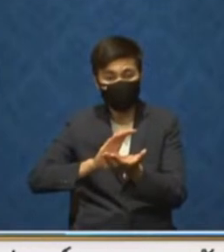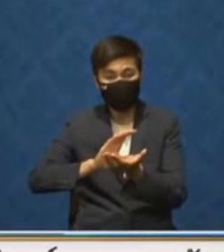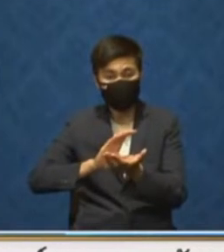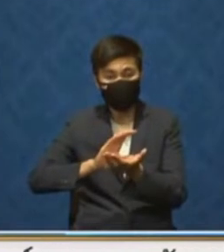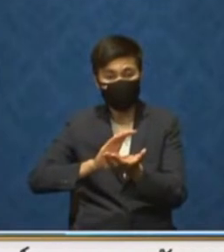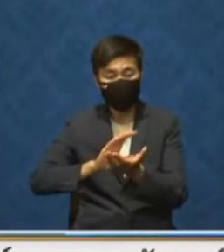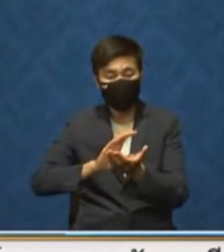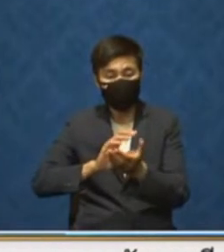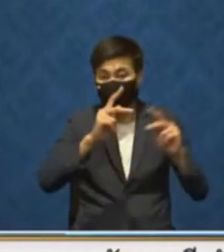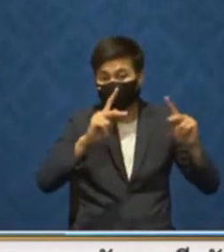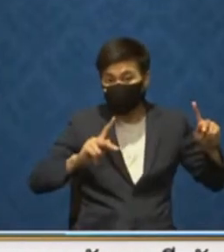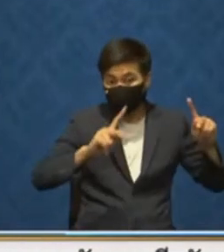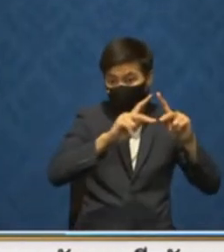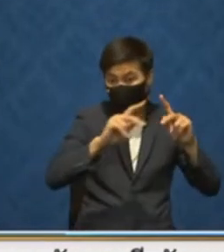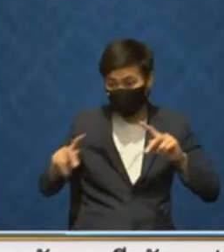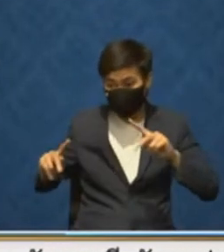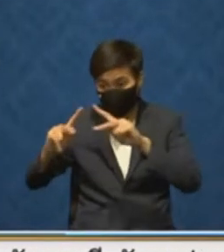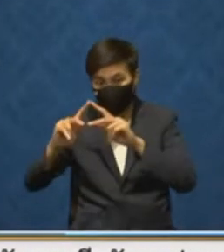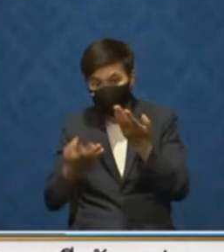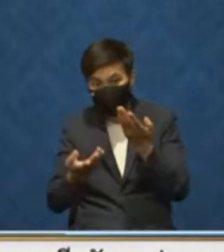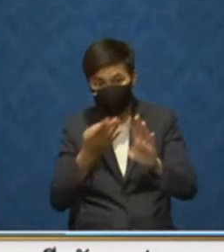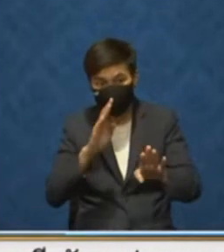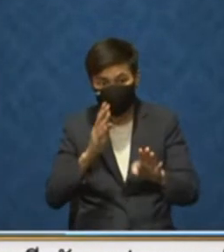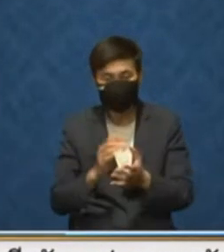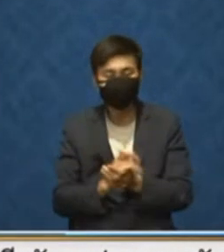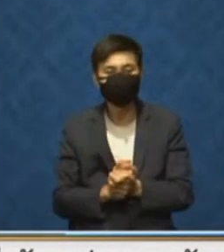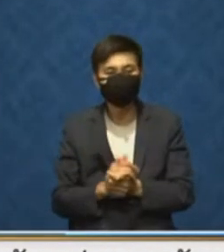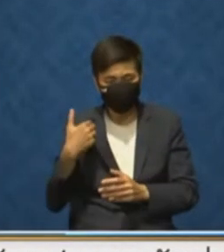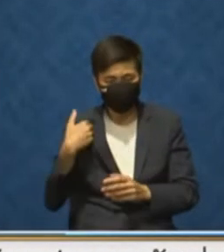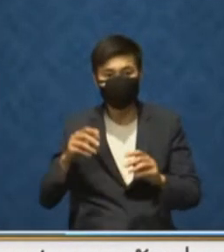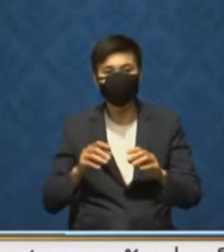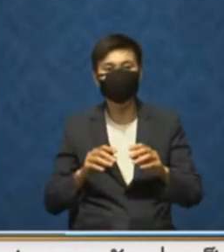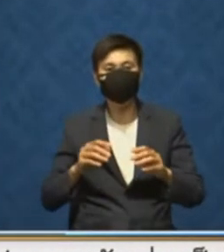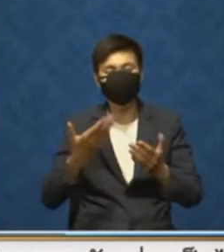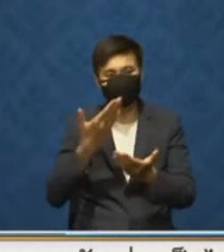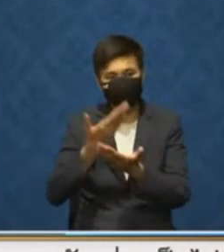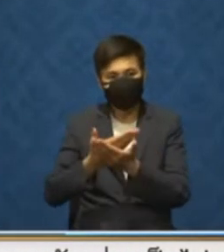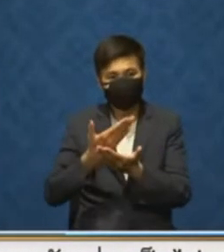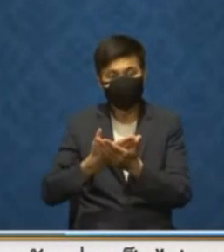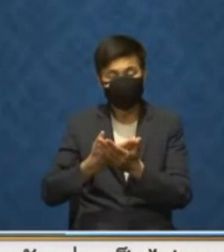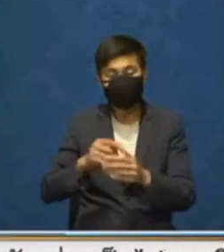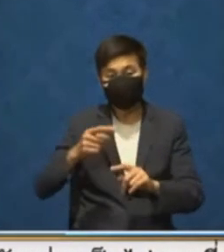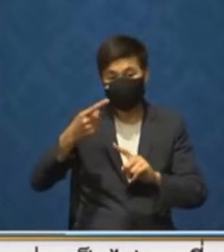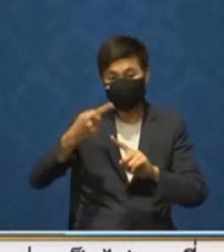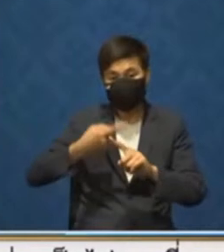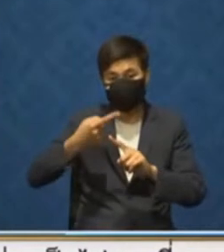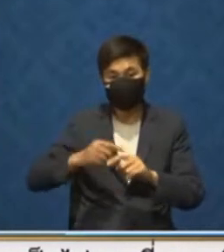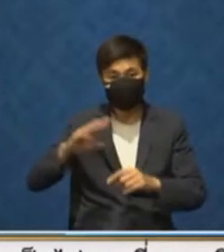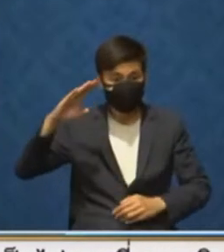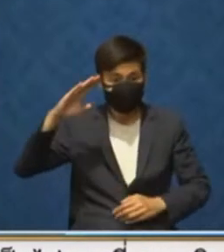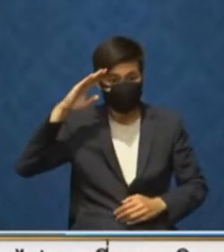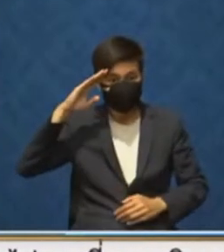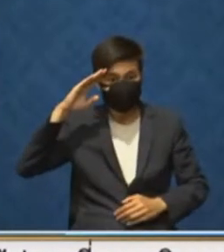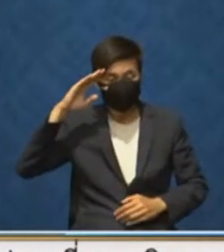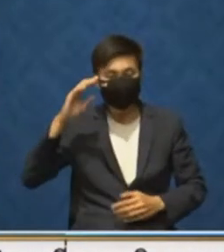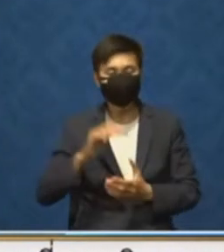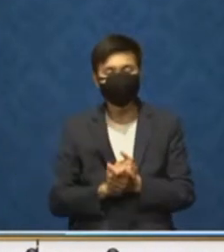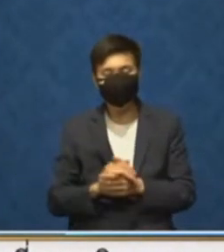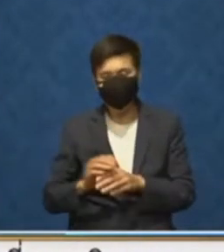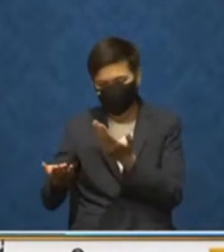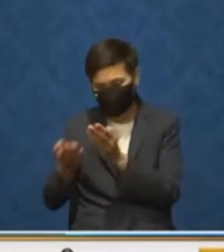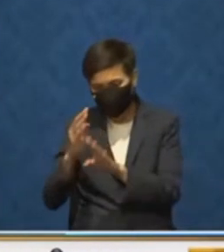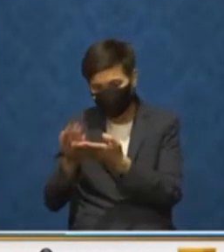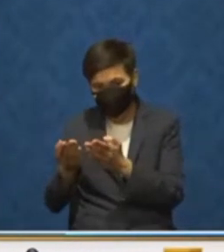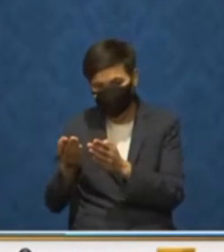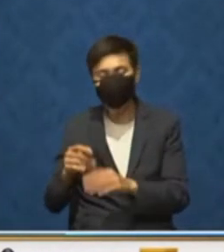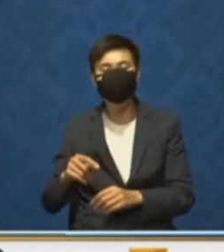เอาเฉพาะแค่งบเงินเดือนอาหารโดยเฉพาะทหารบกเปรียบเทียบกับงบกระทรวงพัฒนาสังคมดี